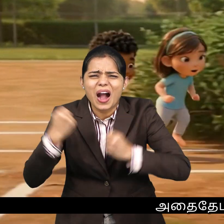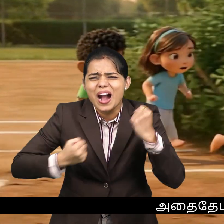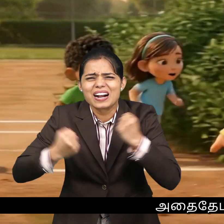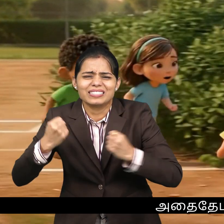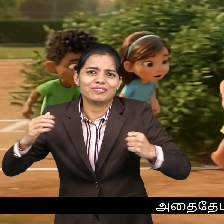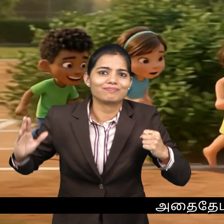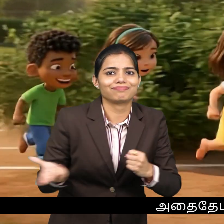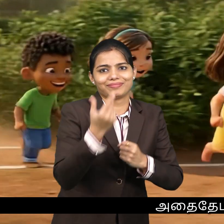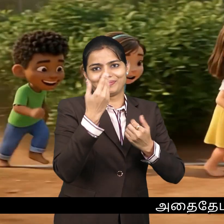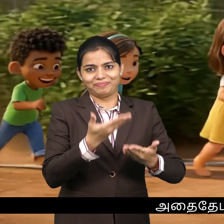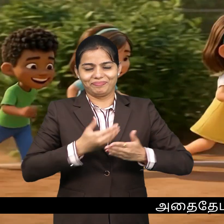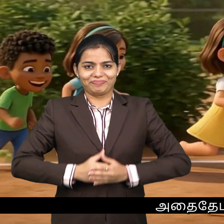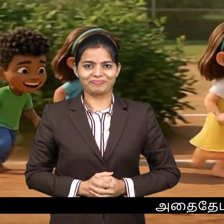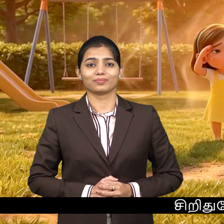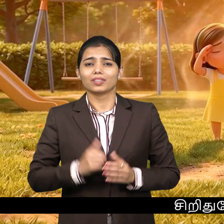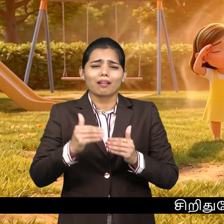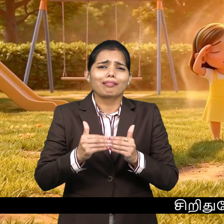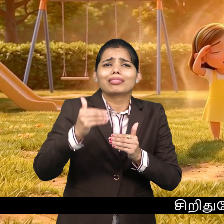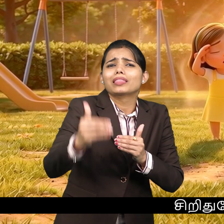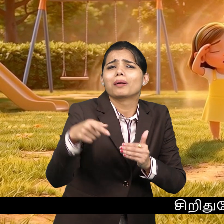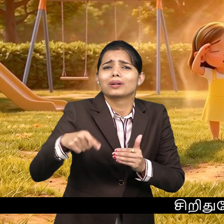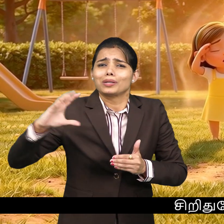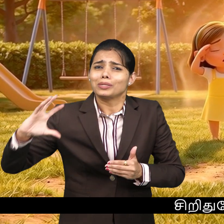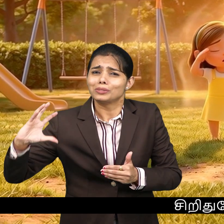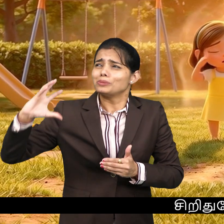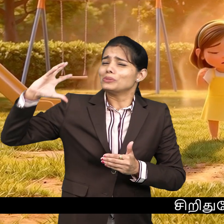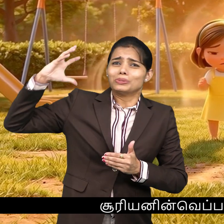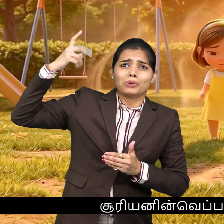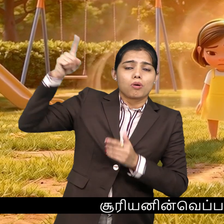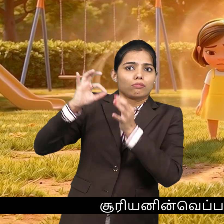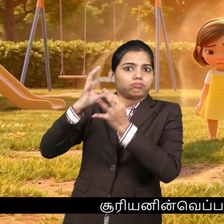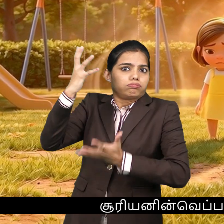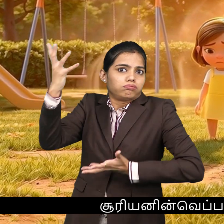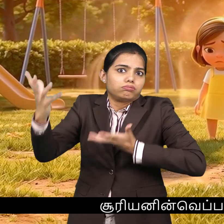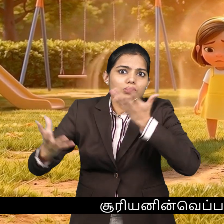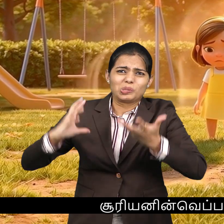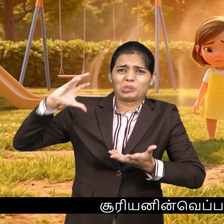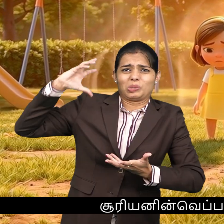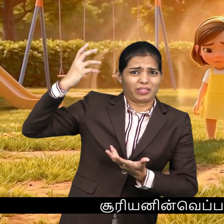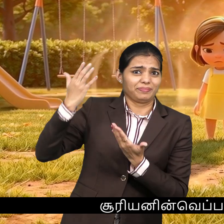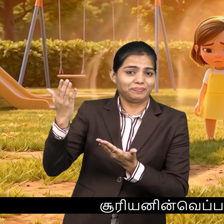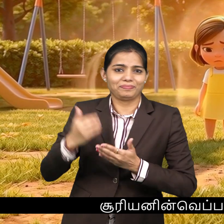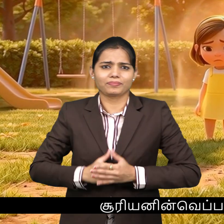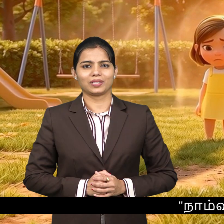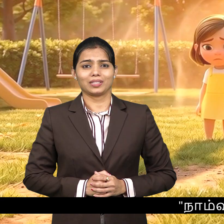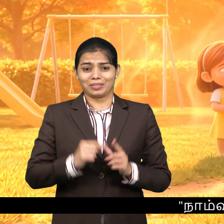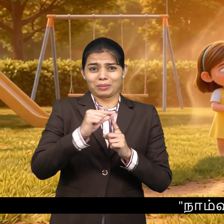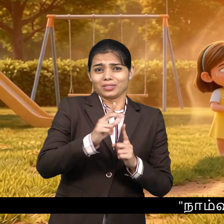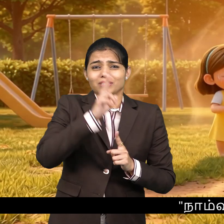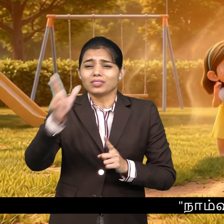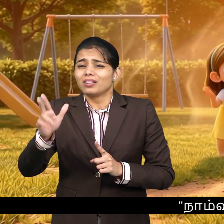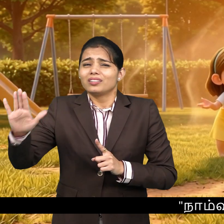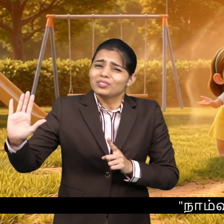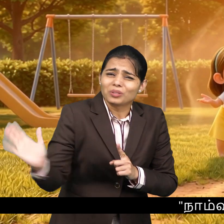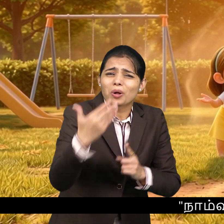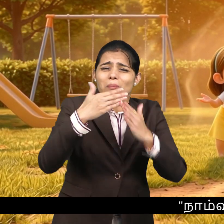அனைவரும் ஓடினர். சிறிது நேரத்திற்கு பிறகு சூரியனின் வெப்பம் அதிகமாக தொடங்கியது. பிரியா,